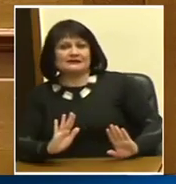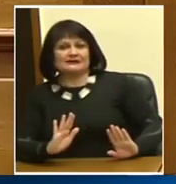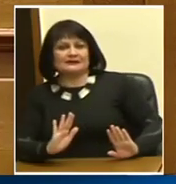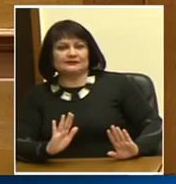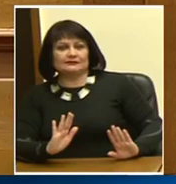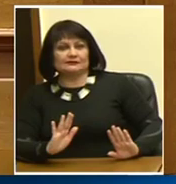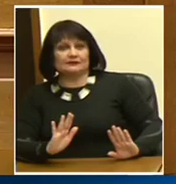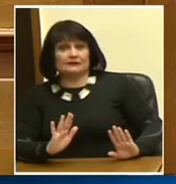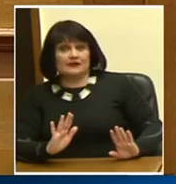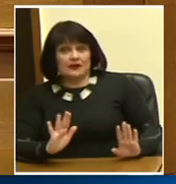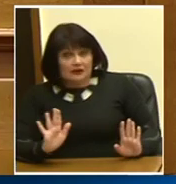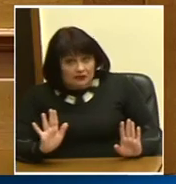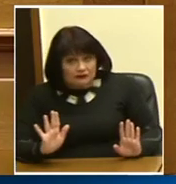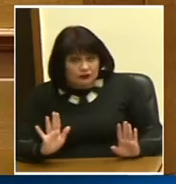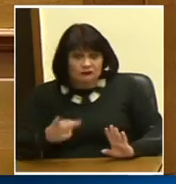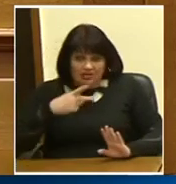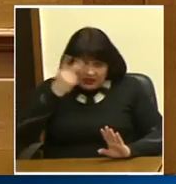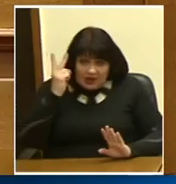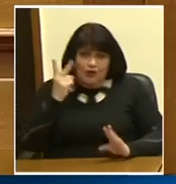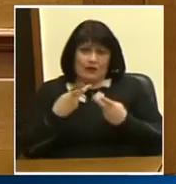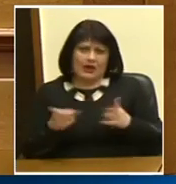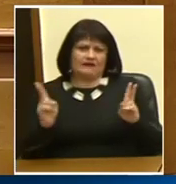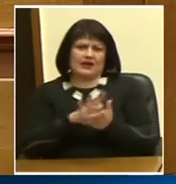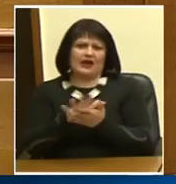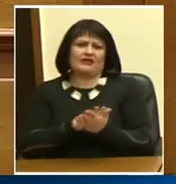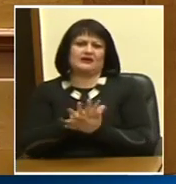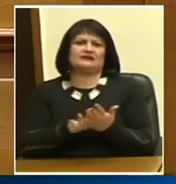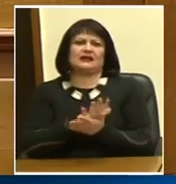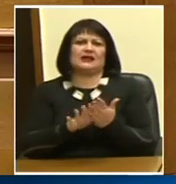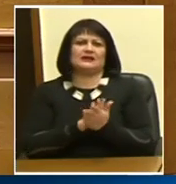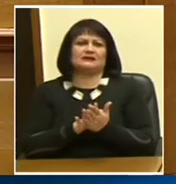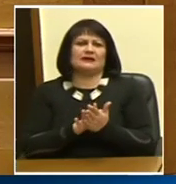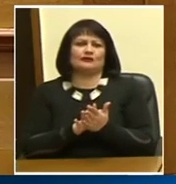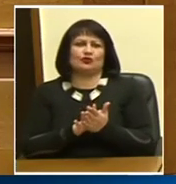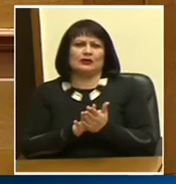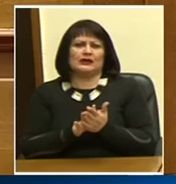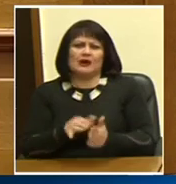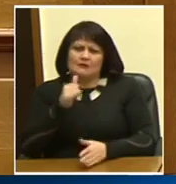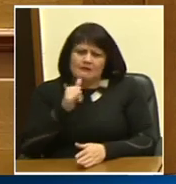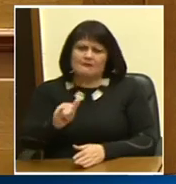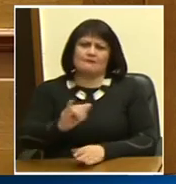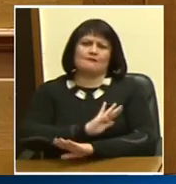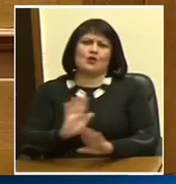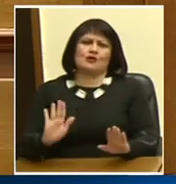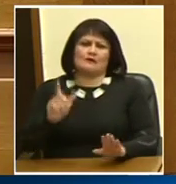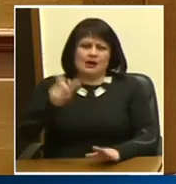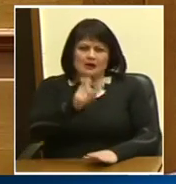αναφέρετης και μη αναθεωρήσιμης ελευθερίας που παρέχει το Σύνταγμά μας σε κάθε